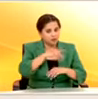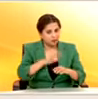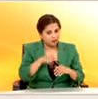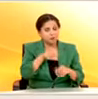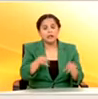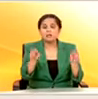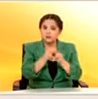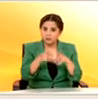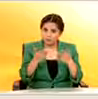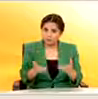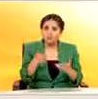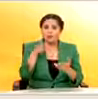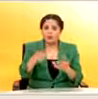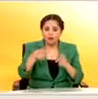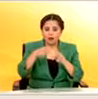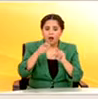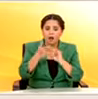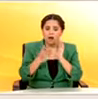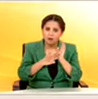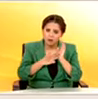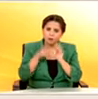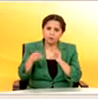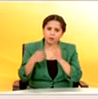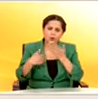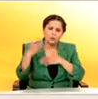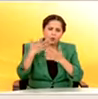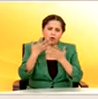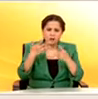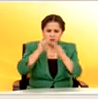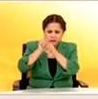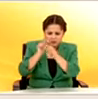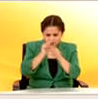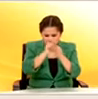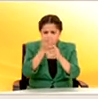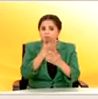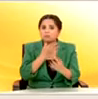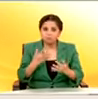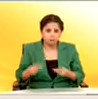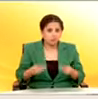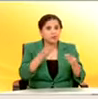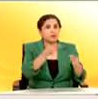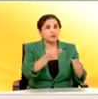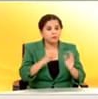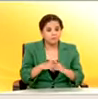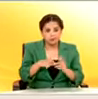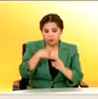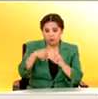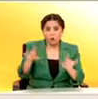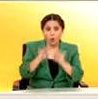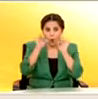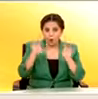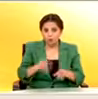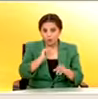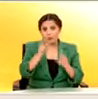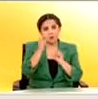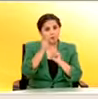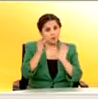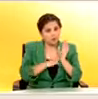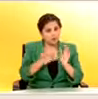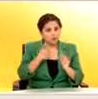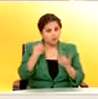भी करीमनगर की ही पारंपरिक धातु शिल्पकला को प्रदर्शित करता है। ऑस्ट्रेलिया के प्रधानमंत्री को